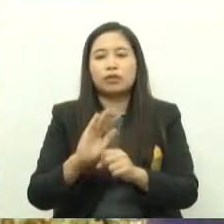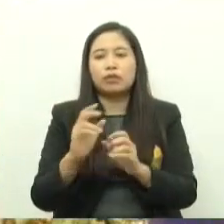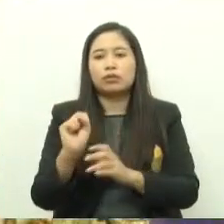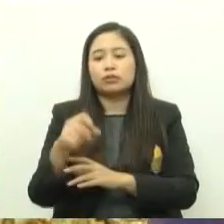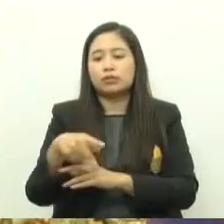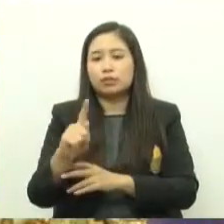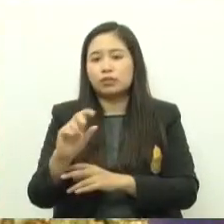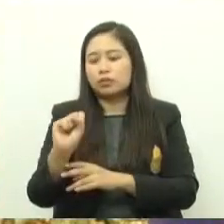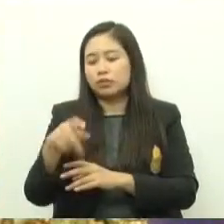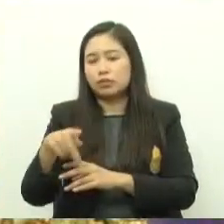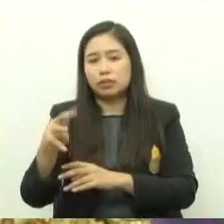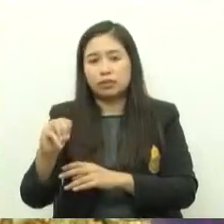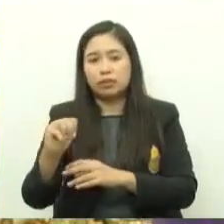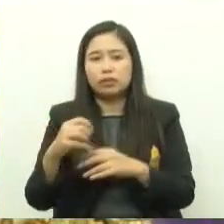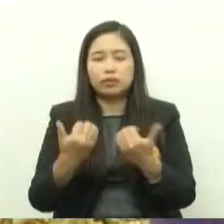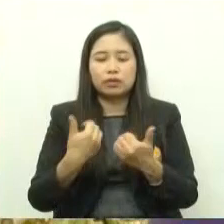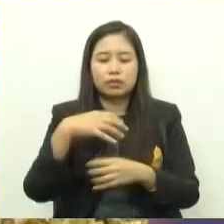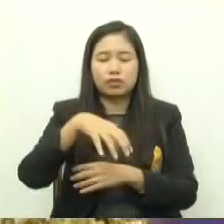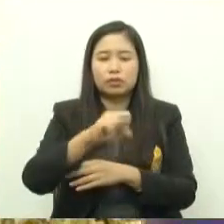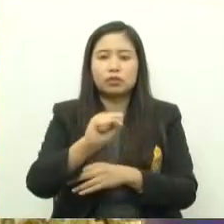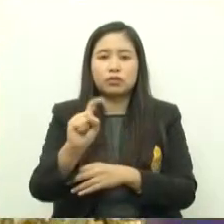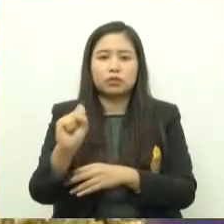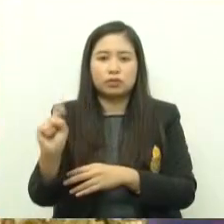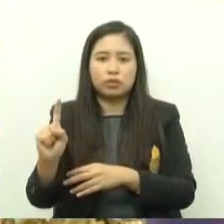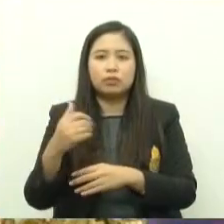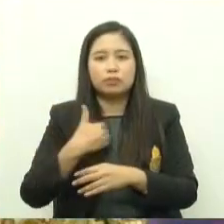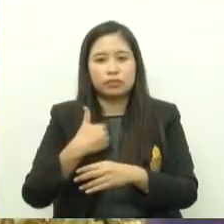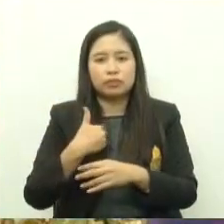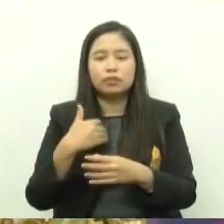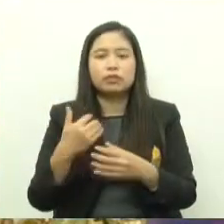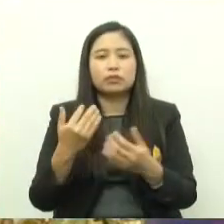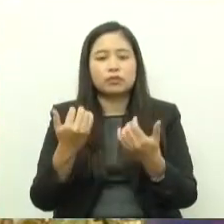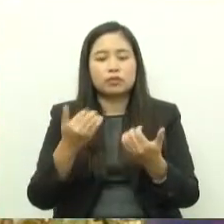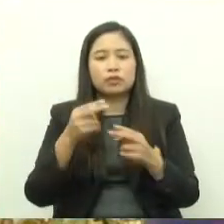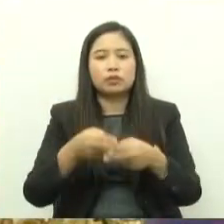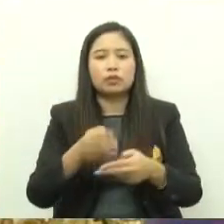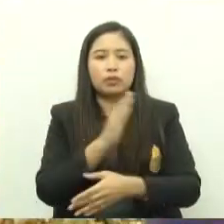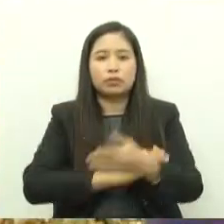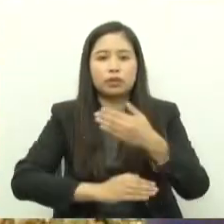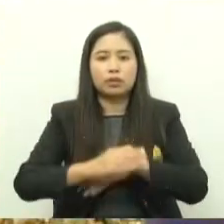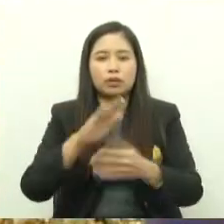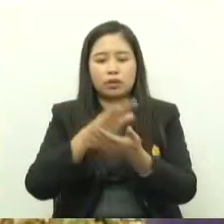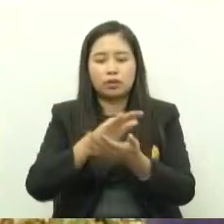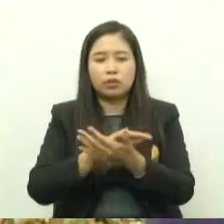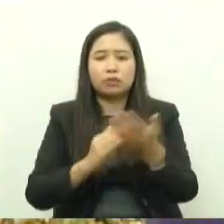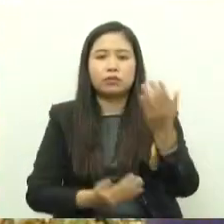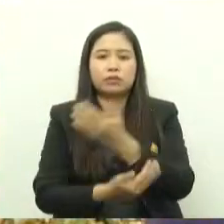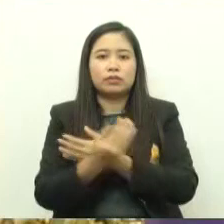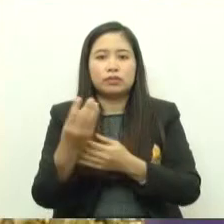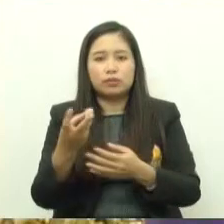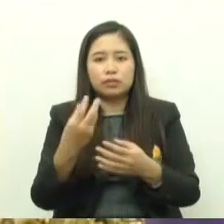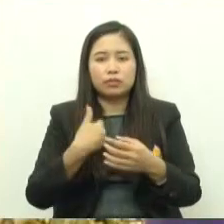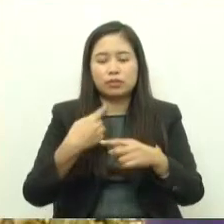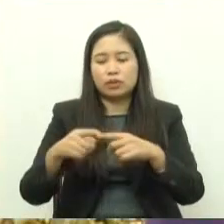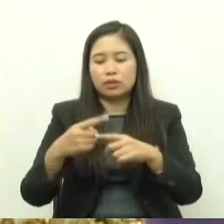มัธยมและก็ศูนย์การศึกษาพิเศษนะครับหรือโรงเรียนเฉพาะความพิการหรือโรงเรียนลาชประชานุเคราะห์ได้ให้ความร่วมมือในการดำเนินงาน